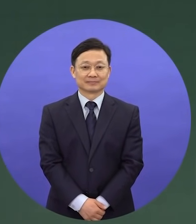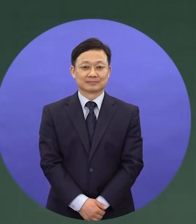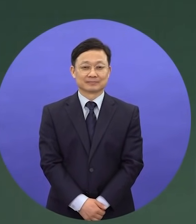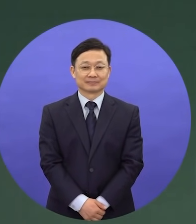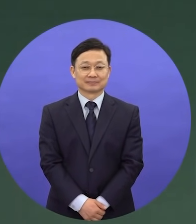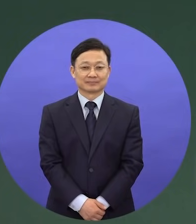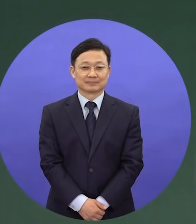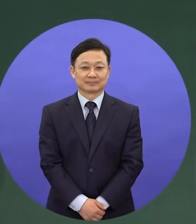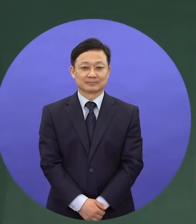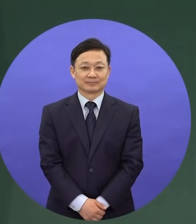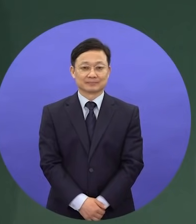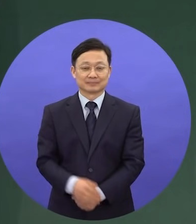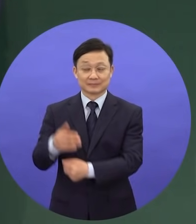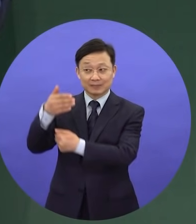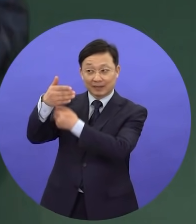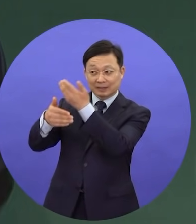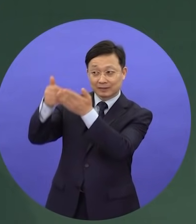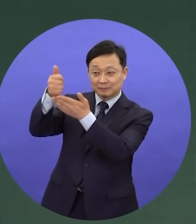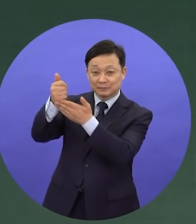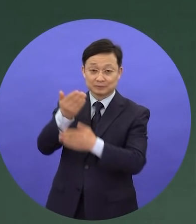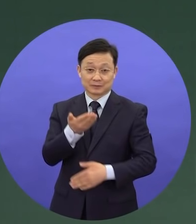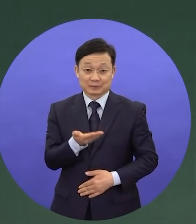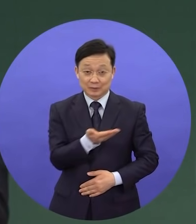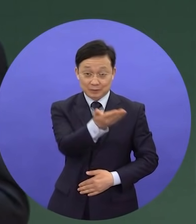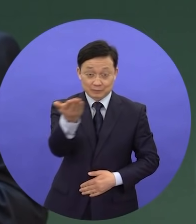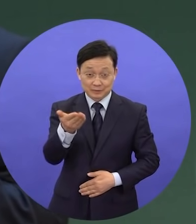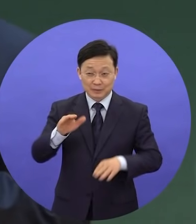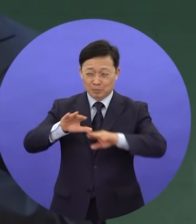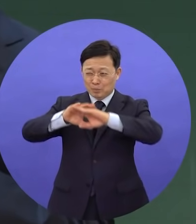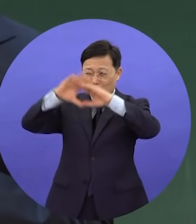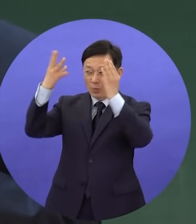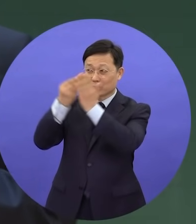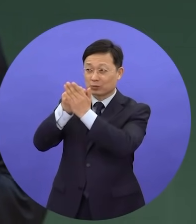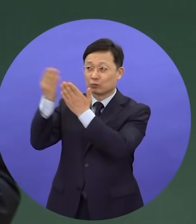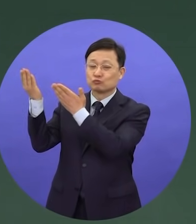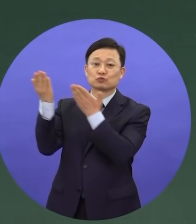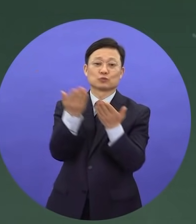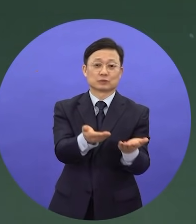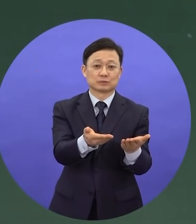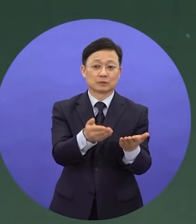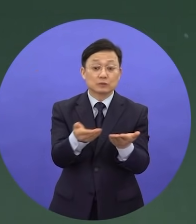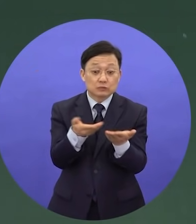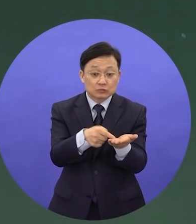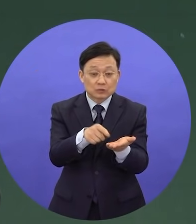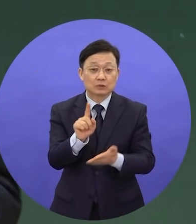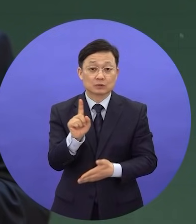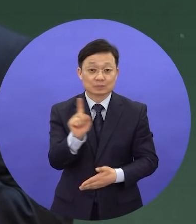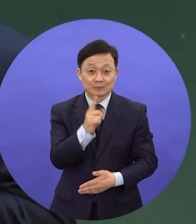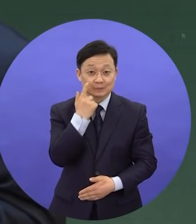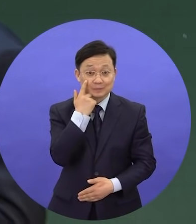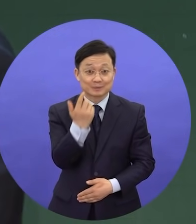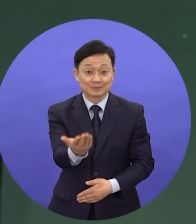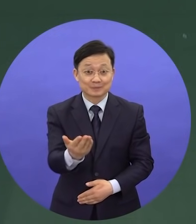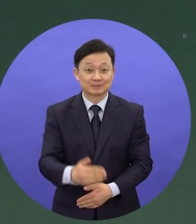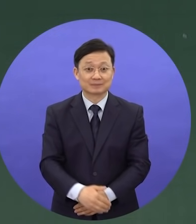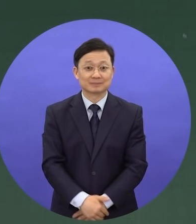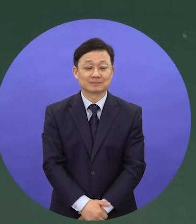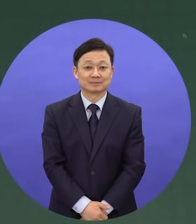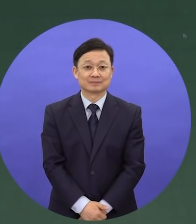모든 것을 주셨습니다. God has given us everything. 그 뭘 주셨습니까? What has he given to us?